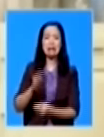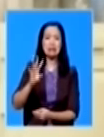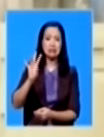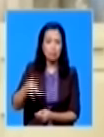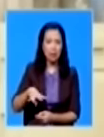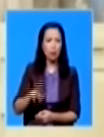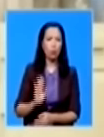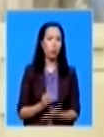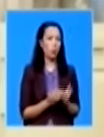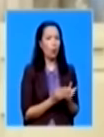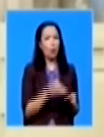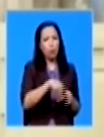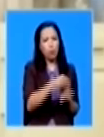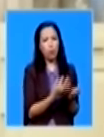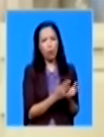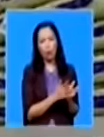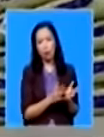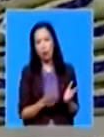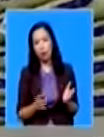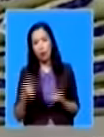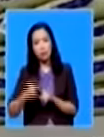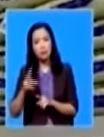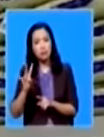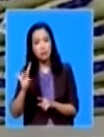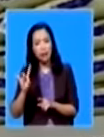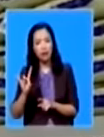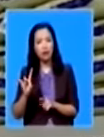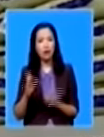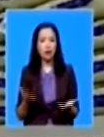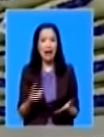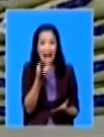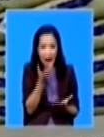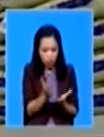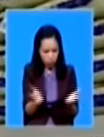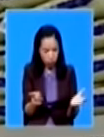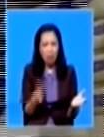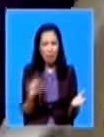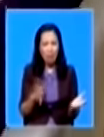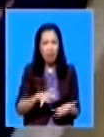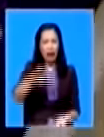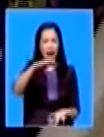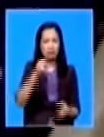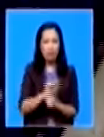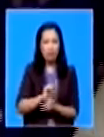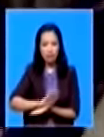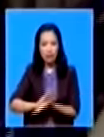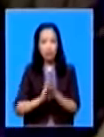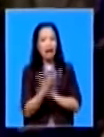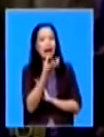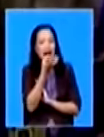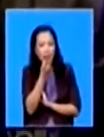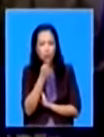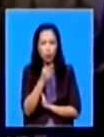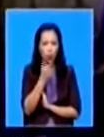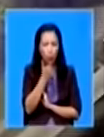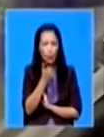น8เดือนเงี้ยไม่ไหวทำยังไงข้าวที่มีอยู่มันจะมีก็ต้องมาแปรรูปเป็นข้าวคุณภาพข้าวอินทรีย์หรือไปทำอะไรที่มันน่า